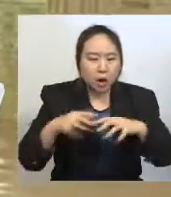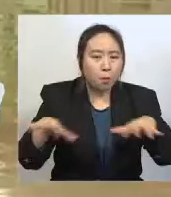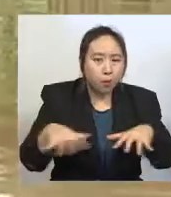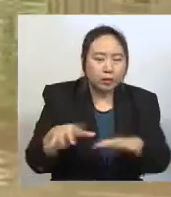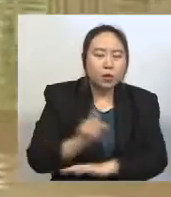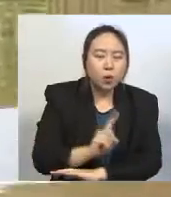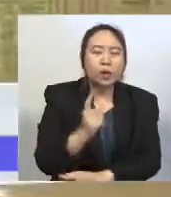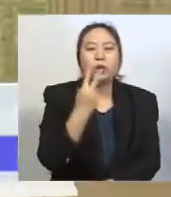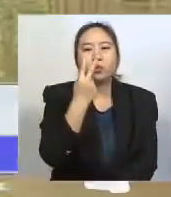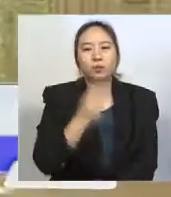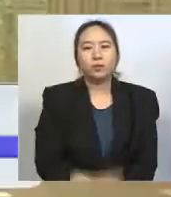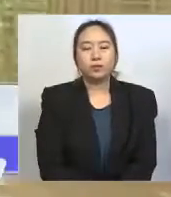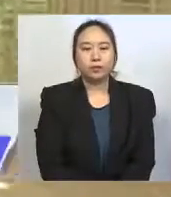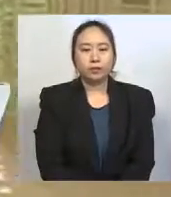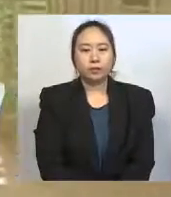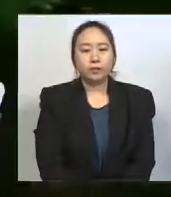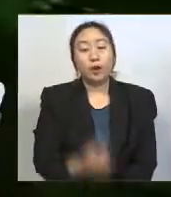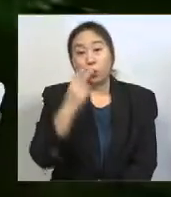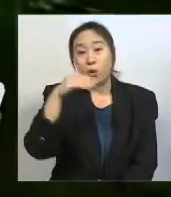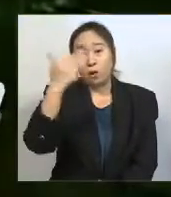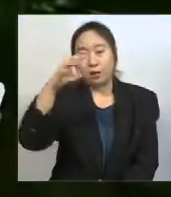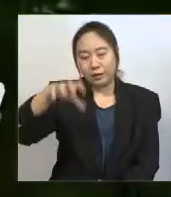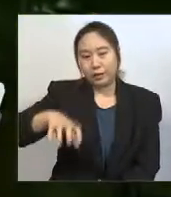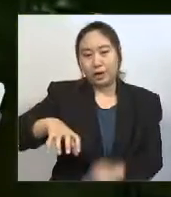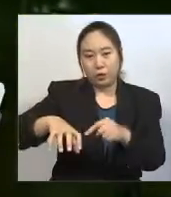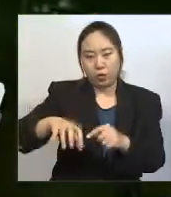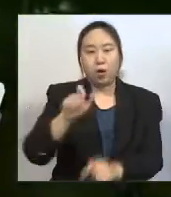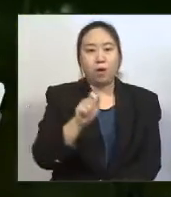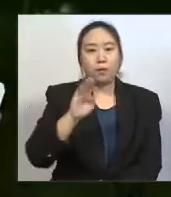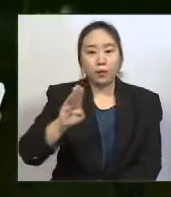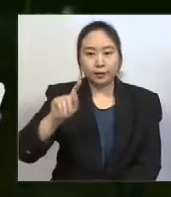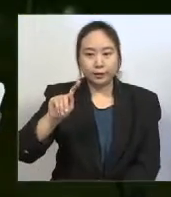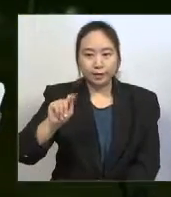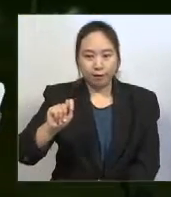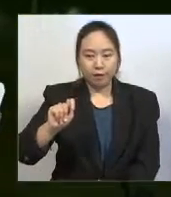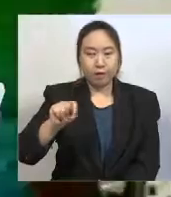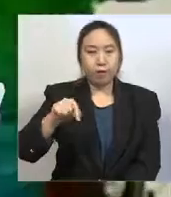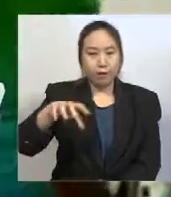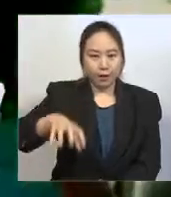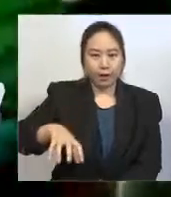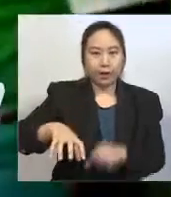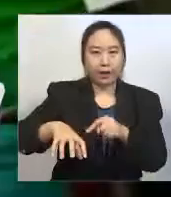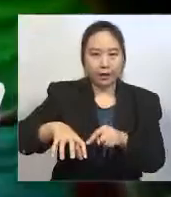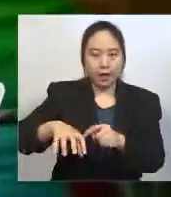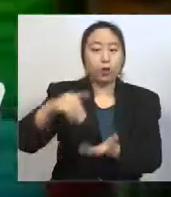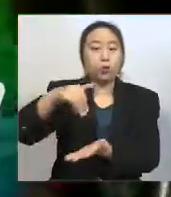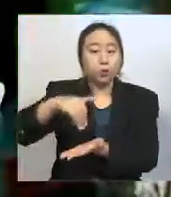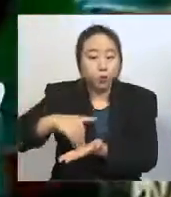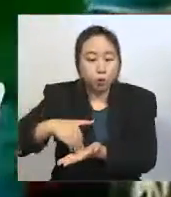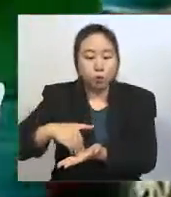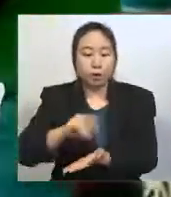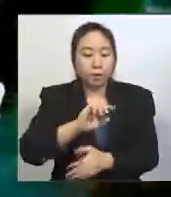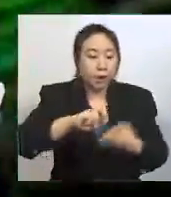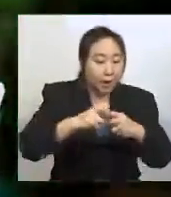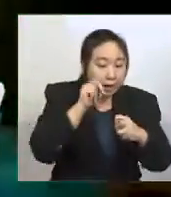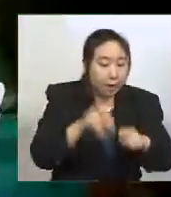ครับไปดูกันที่จุดนะครับทางองค์การบริหารส่วนตำบลไร่ใต้นะครับเป็นศูนย์ช่วยเหลือผู้ประสบอุทกภัยน